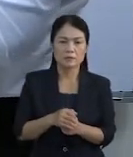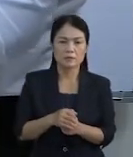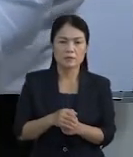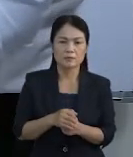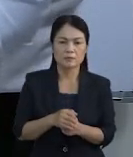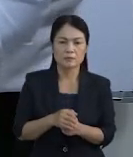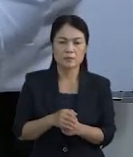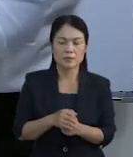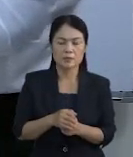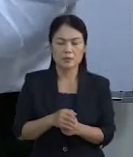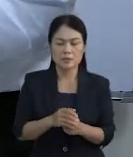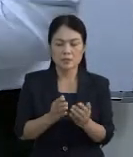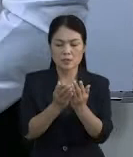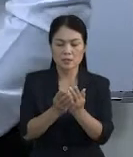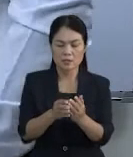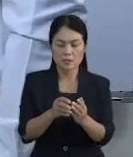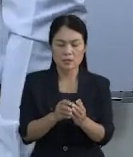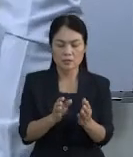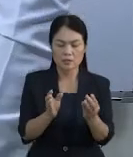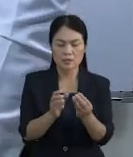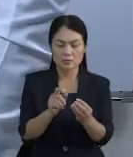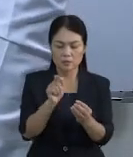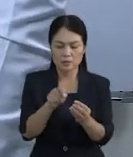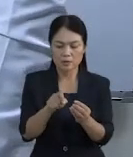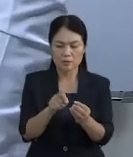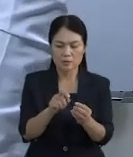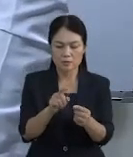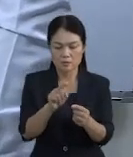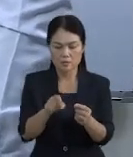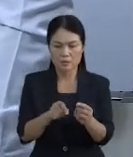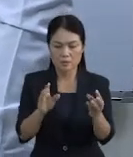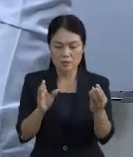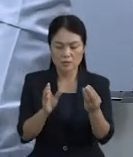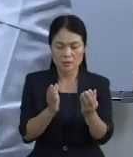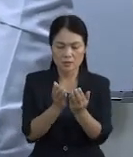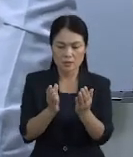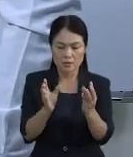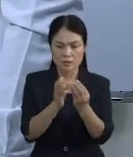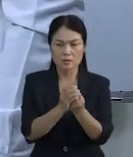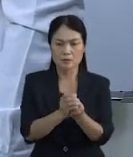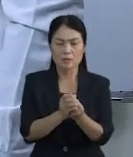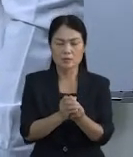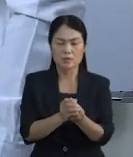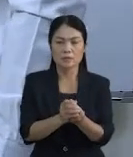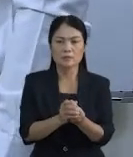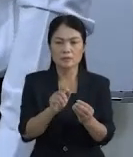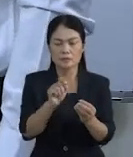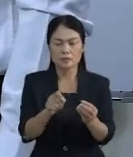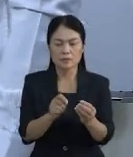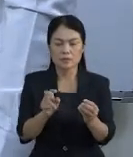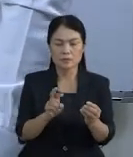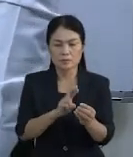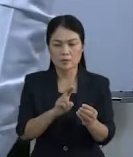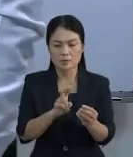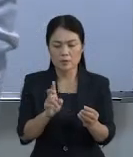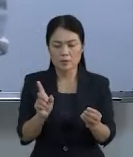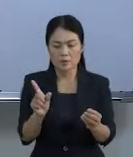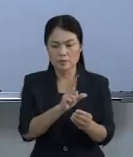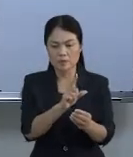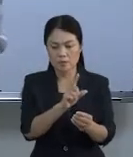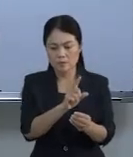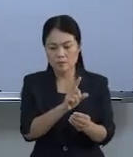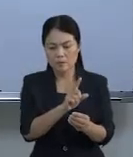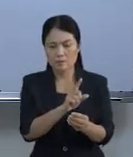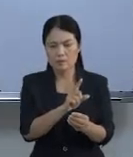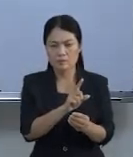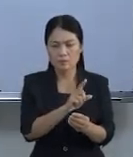phóng nâng an chúng an chúng luôn tu sự hiện tam tung thì chuyển tới kháng kháng sa mà này thằng an thì